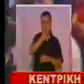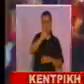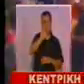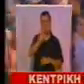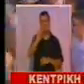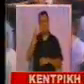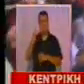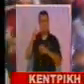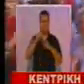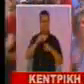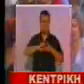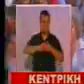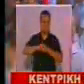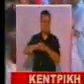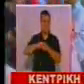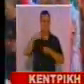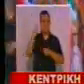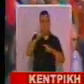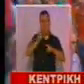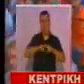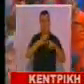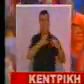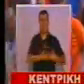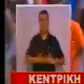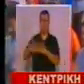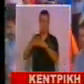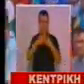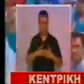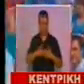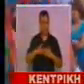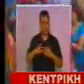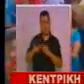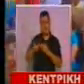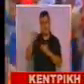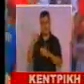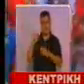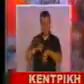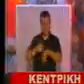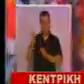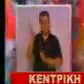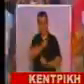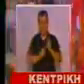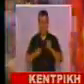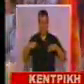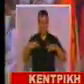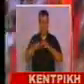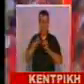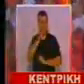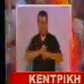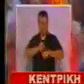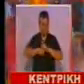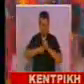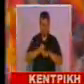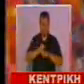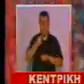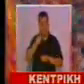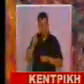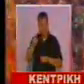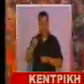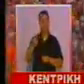Ελλήνων Βιομηχάνων, κατά τη διάρκεια των διερευνητικών εντολών δήλωσε ότι πρέπει να γίνει κυβέρνηση και μάλιστα με τη